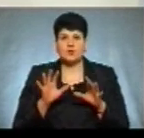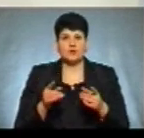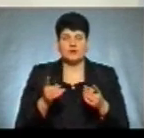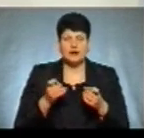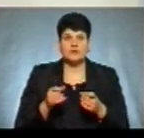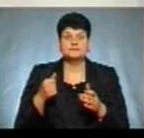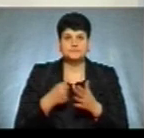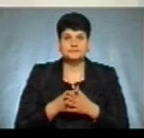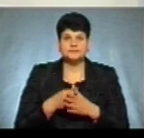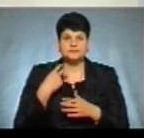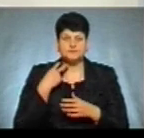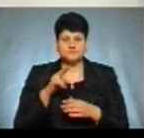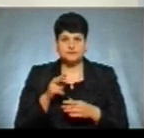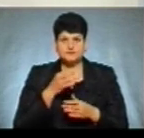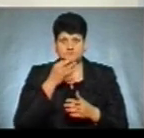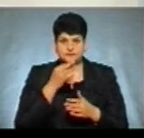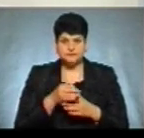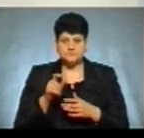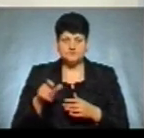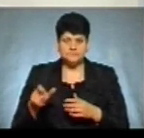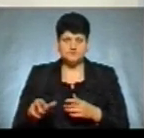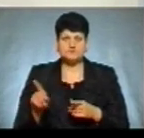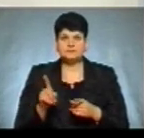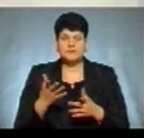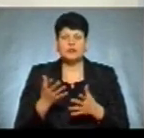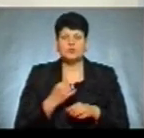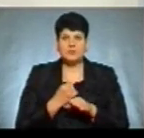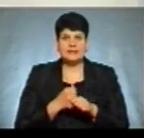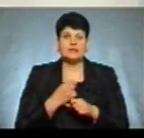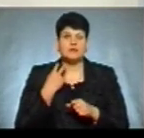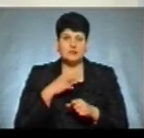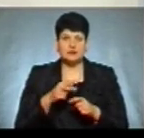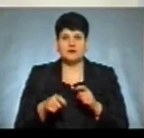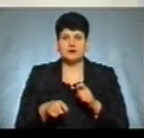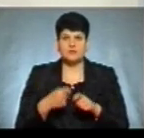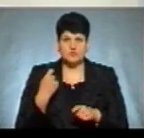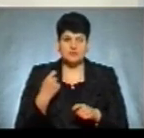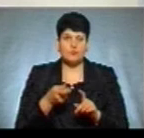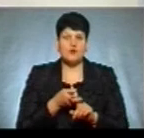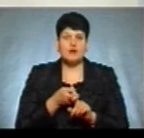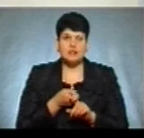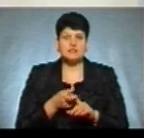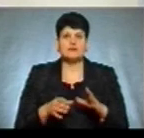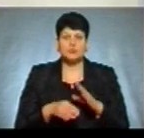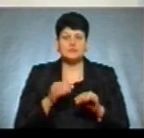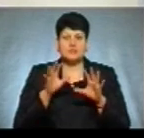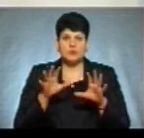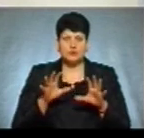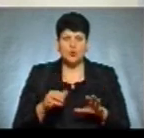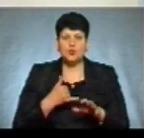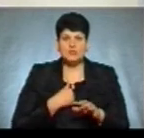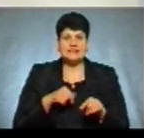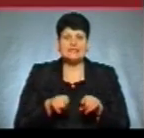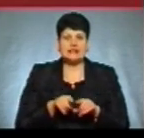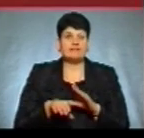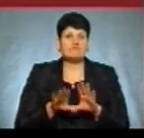до кримінальної відповідальності осіб, які вчинили кримінальні злочини, пов'язані з виборчим законодавством, то у нас таких випадків